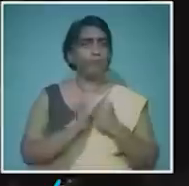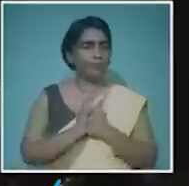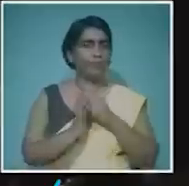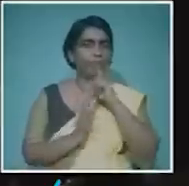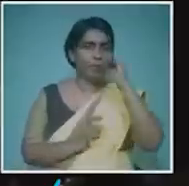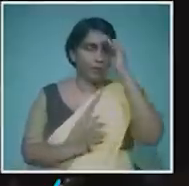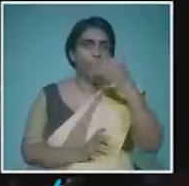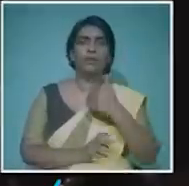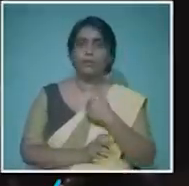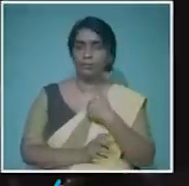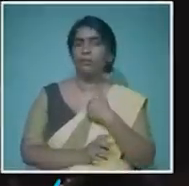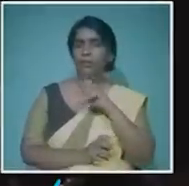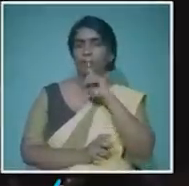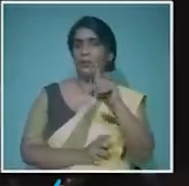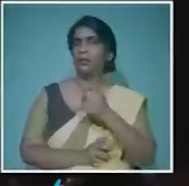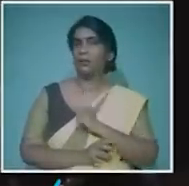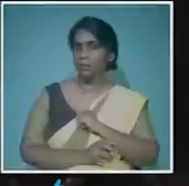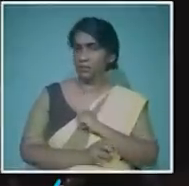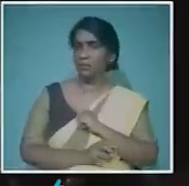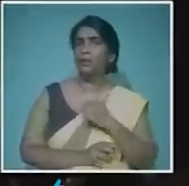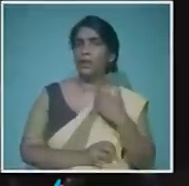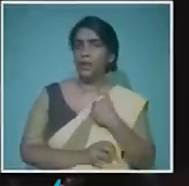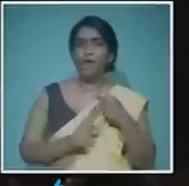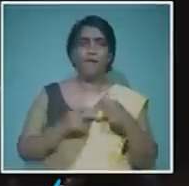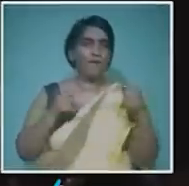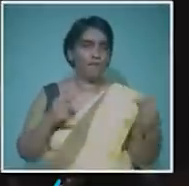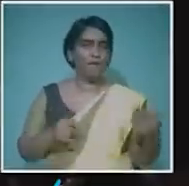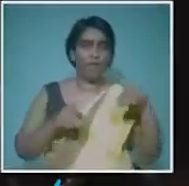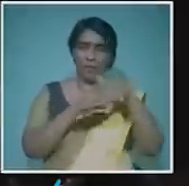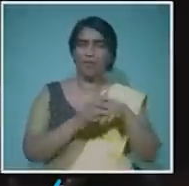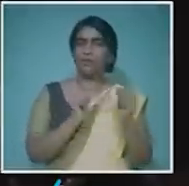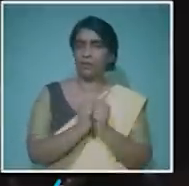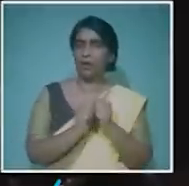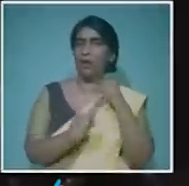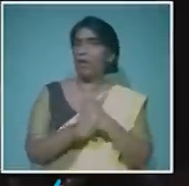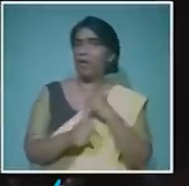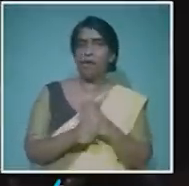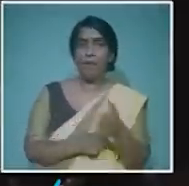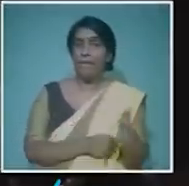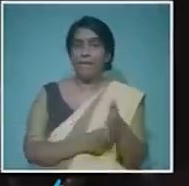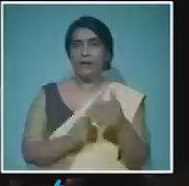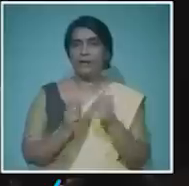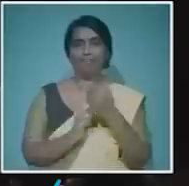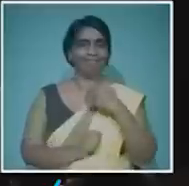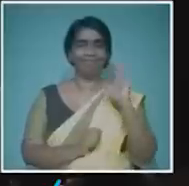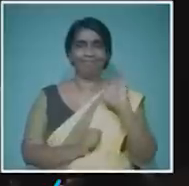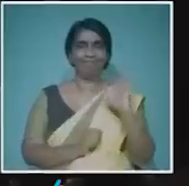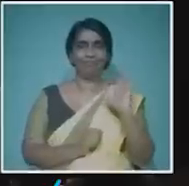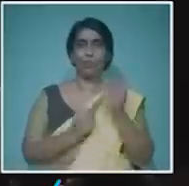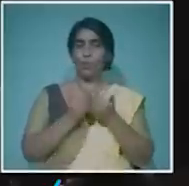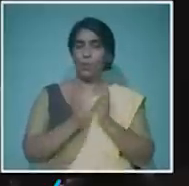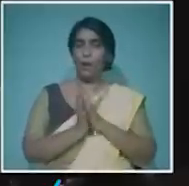බොහොම පැහැදිලිව කියන්න කැමති අපි විපක්ෂයෙන් දෙන වැඩ කරන්නේ. ආණ්ඩු පක්ෂය අතකොළු වෙලා වැඩ කරන්නේ නැහැ.